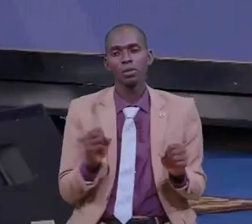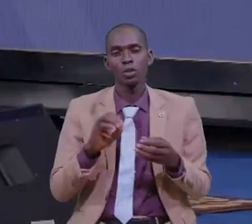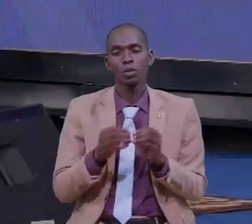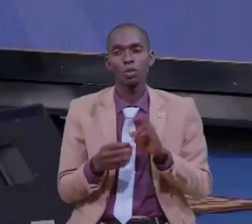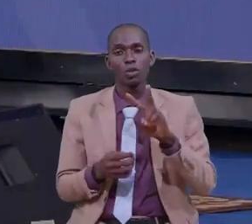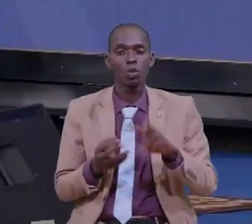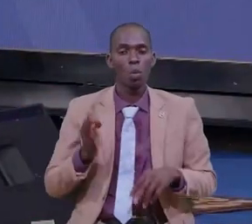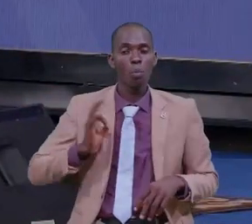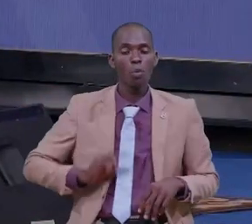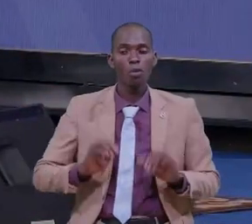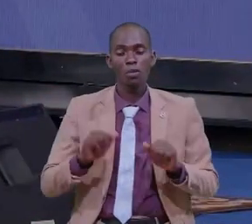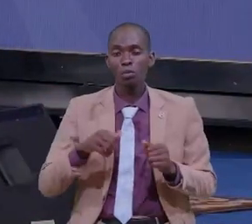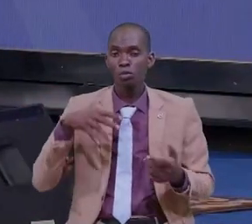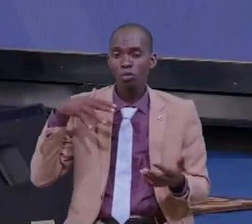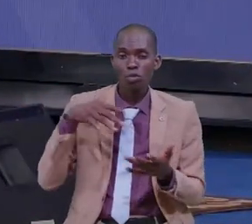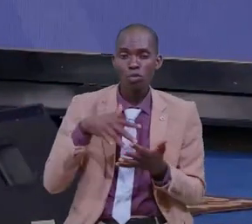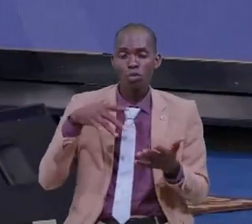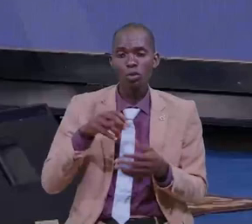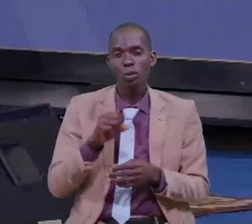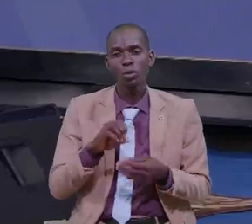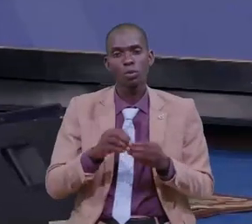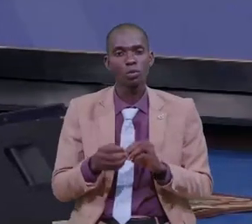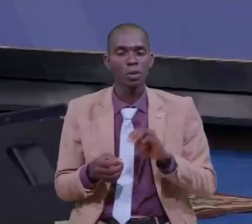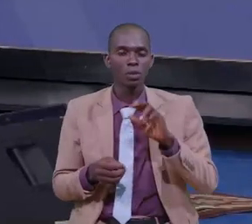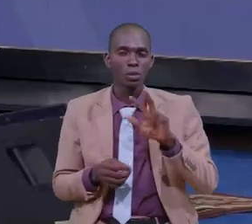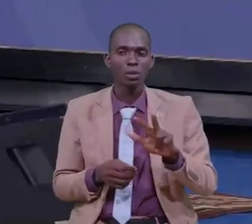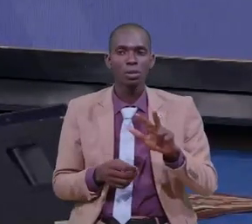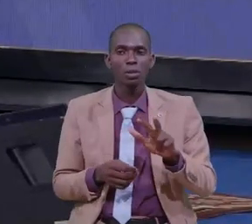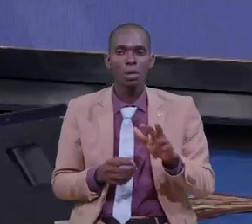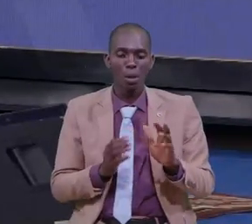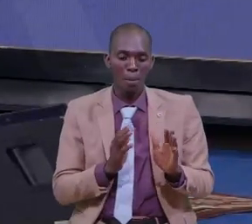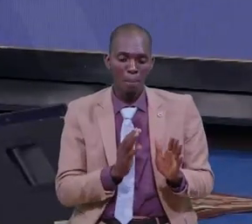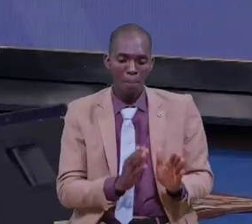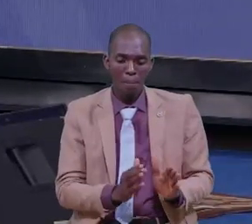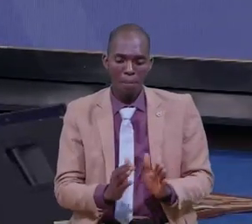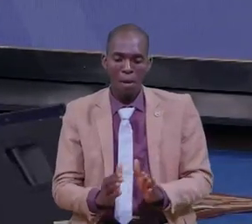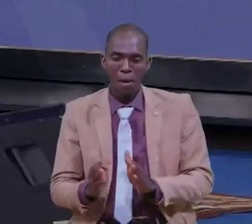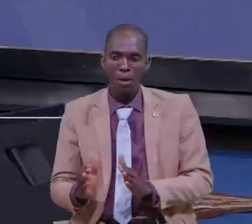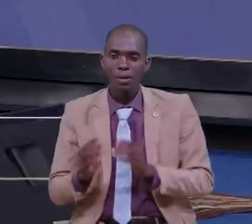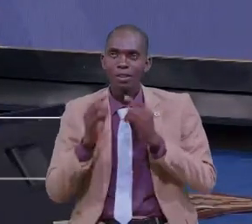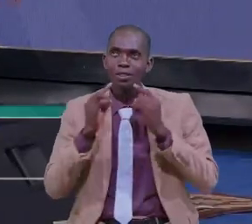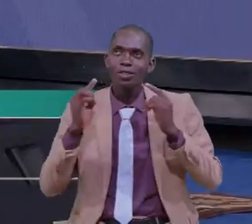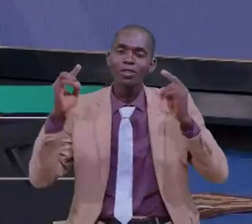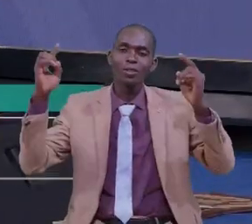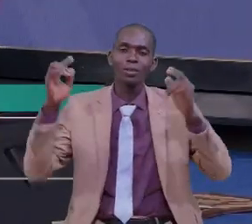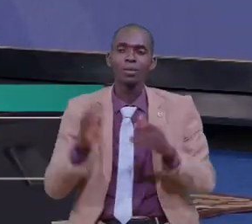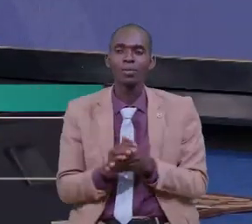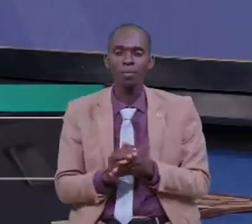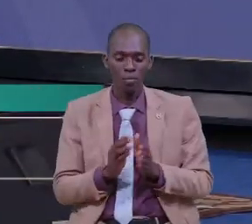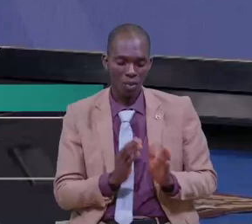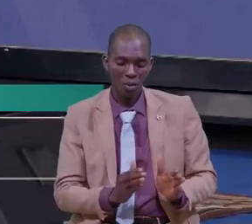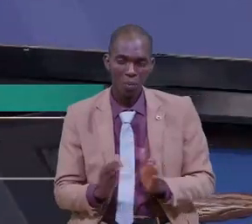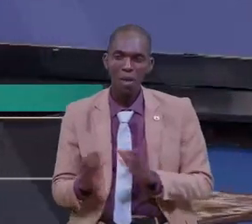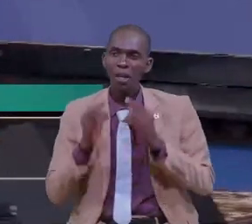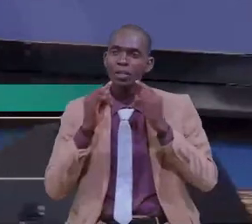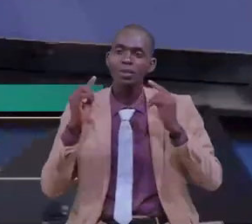Deuxièmement, nous avons les études profitables. Ensuite, nous avons le succès planifié.